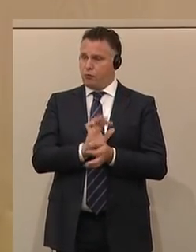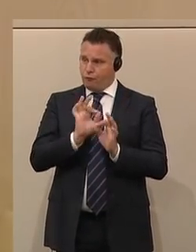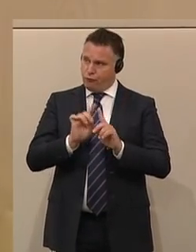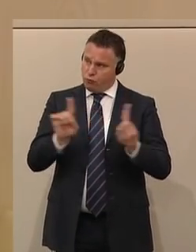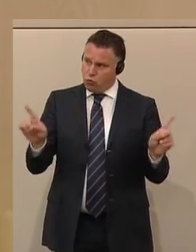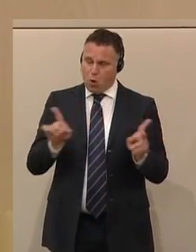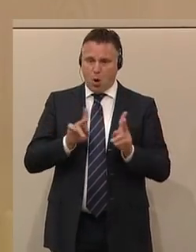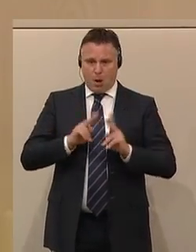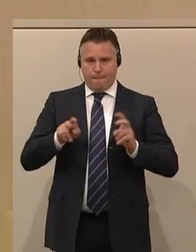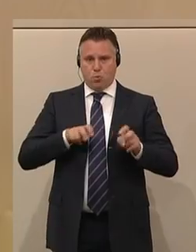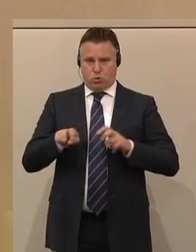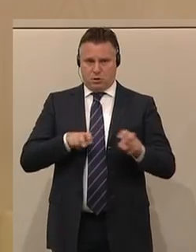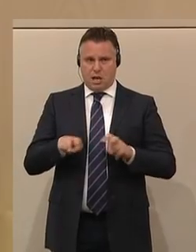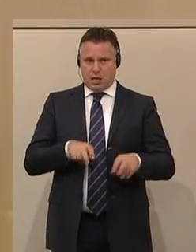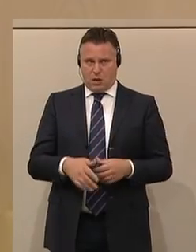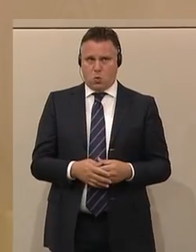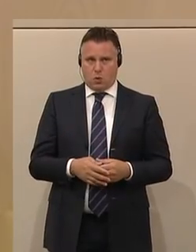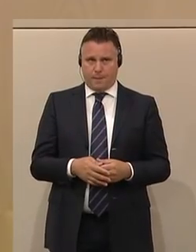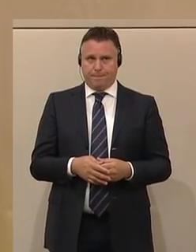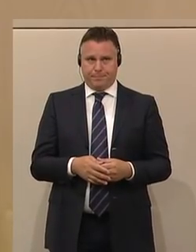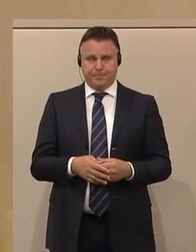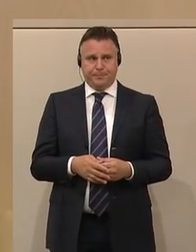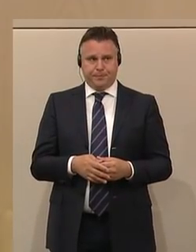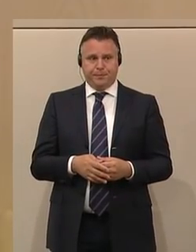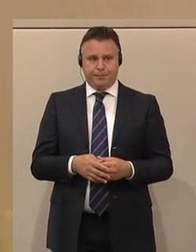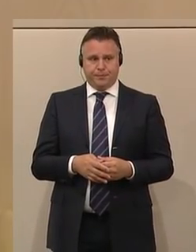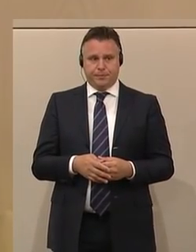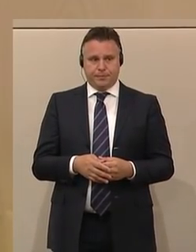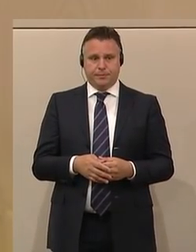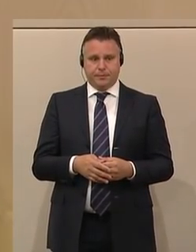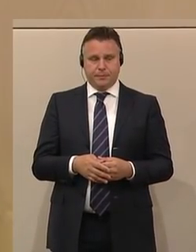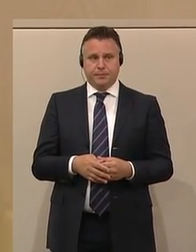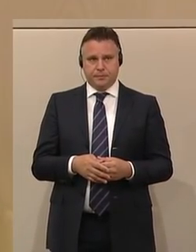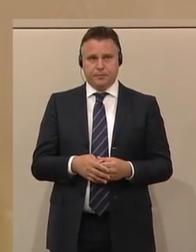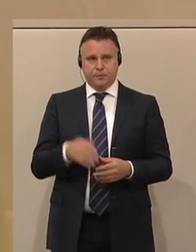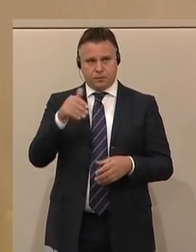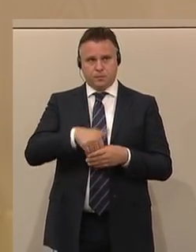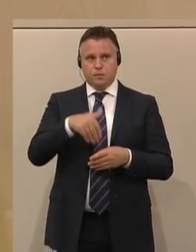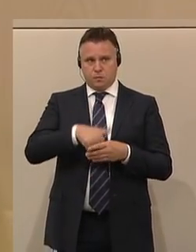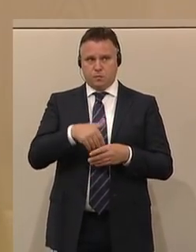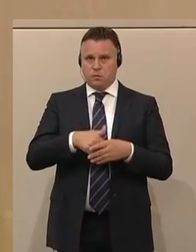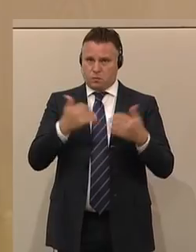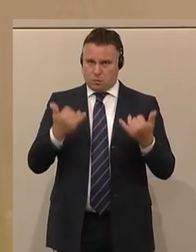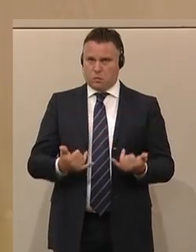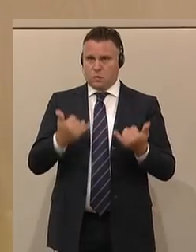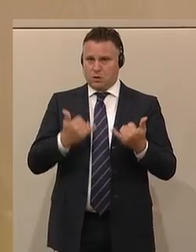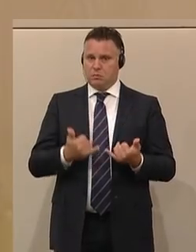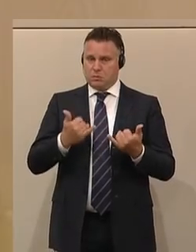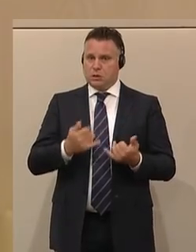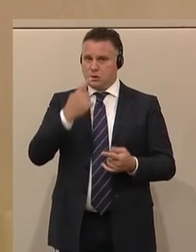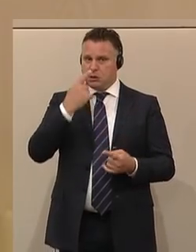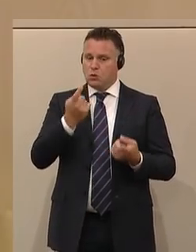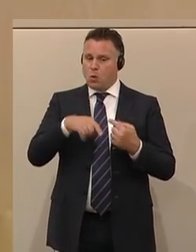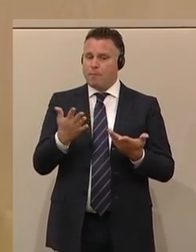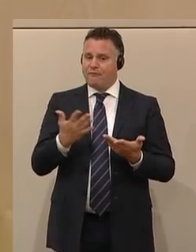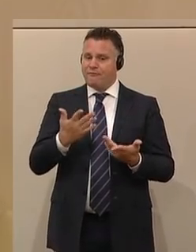die österreichische Bundesregierung und auch eine Zeit schicksalshafter